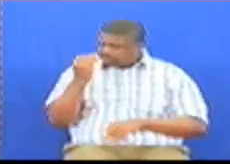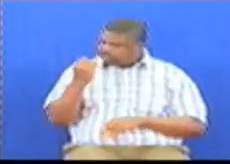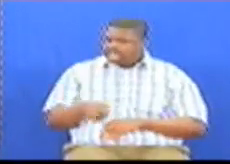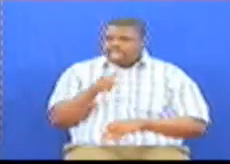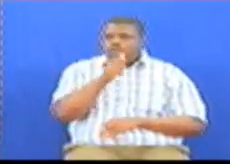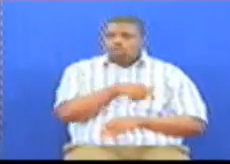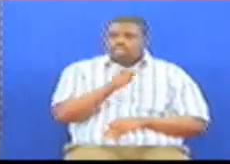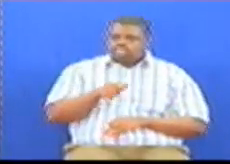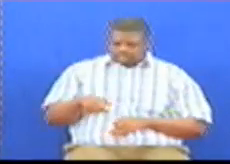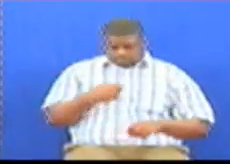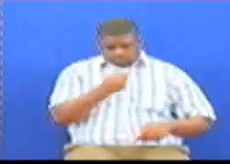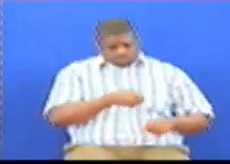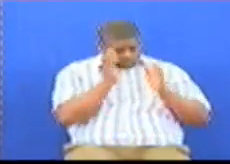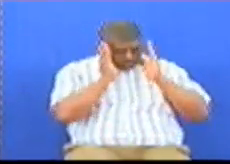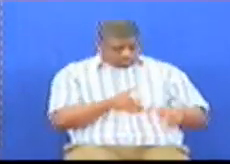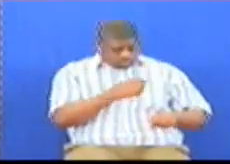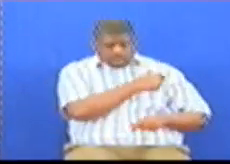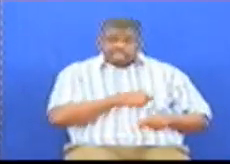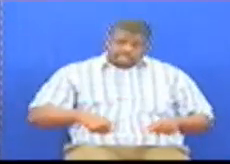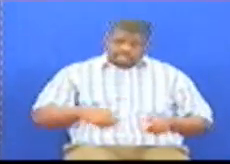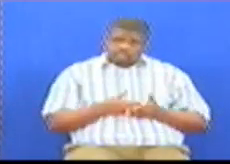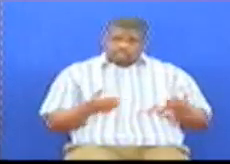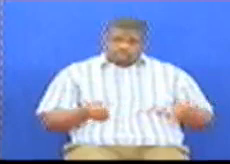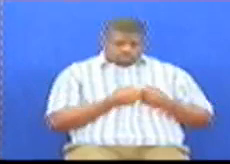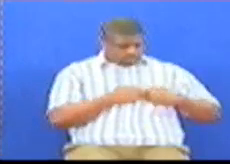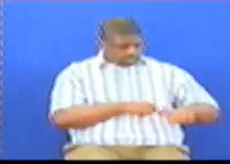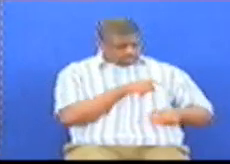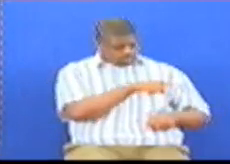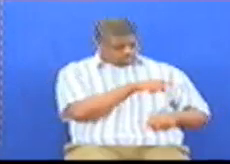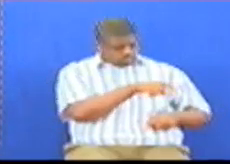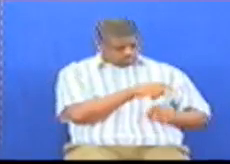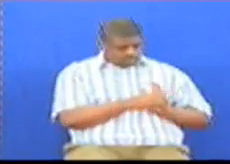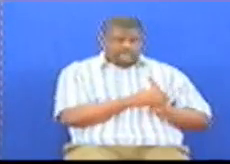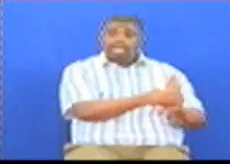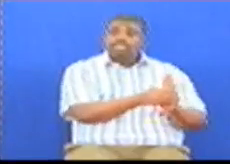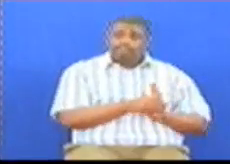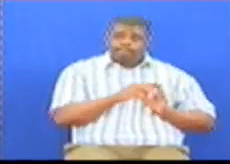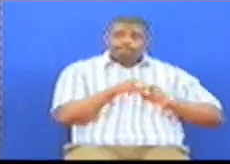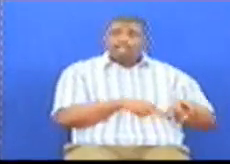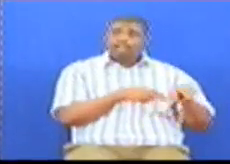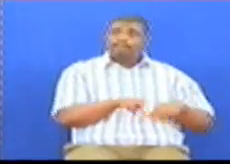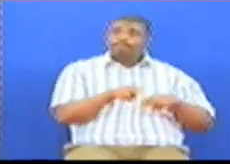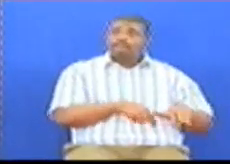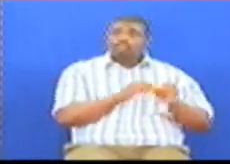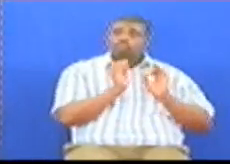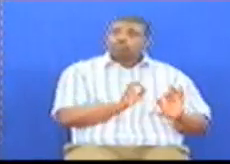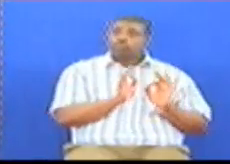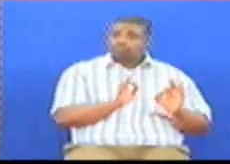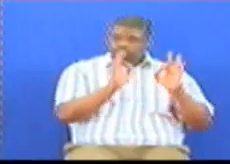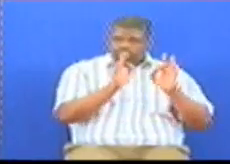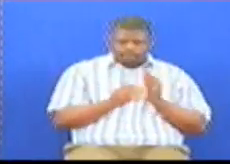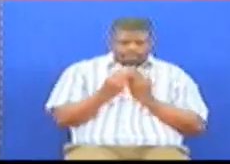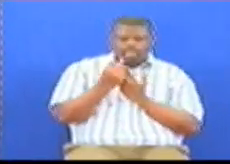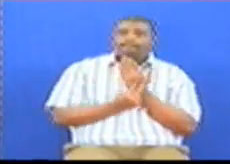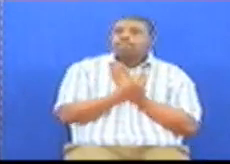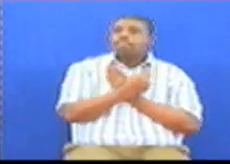wananchi wanampongeza sana mheshimiwa rais kwa sababu tu ya utekelezaji huu wa ilani, na ni mkataba mzuri sana. Ukiangalia upande wa Biblia, Biblia nayo